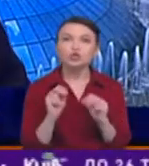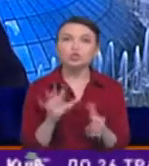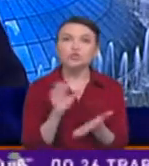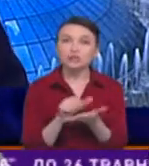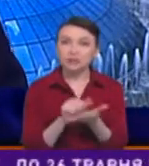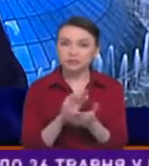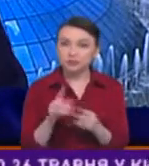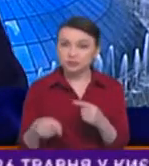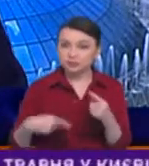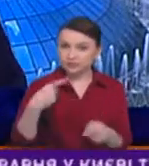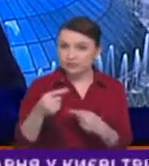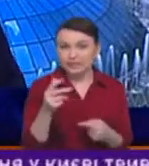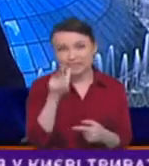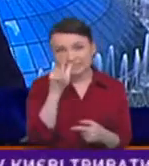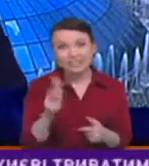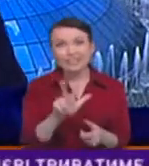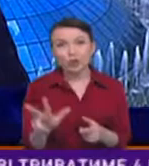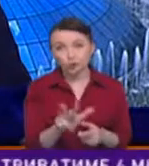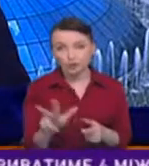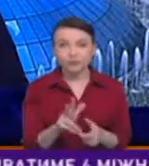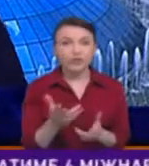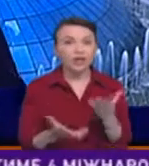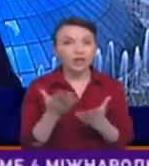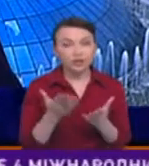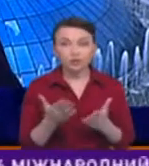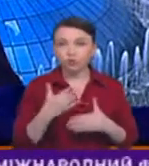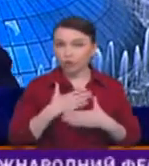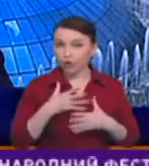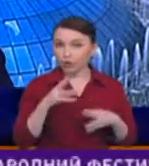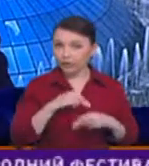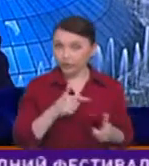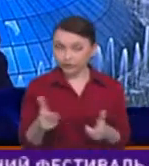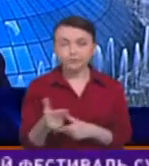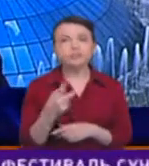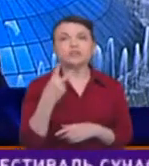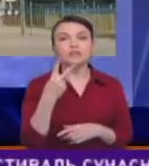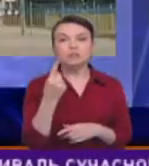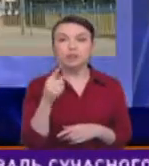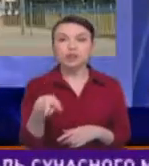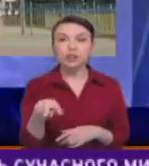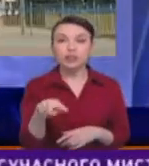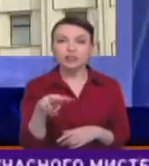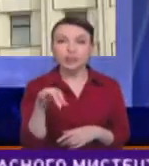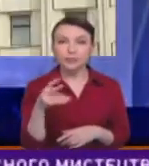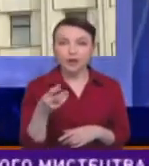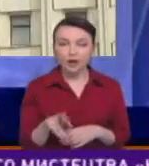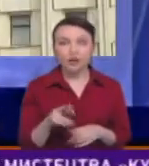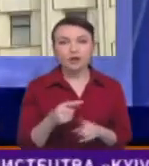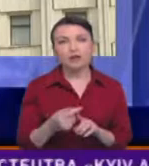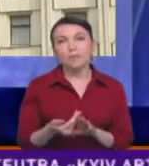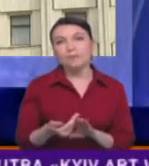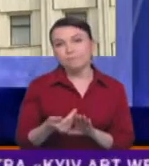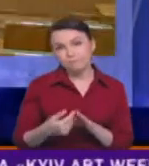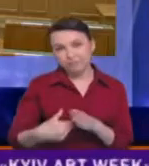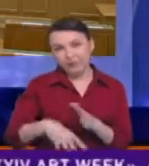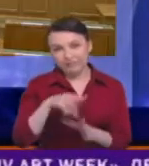впродовж наступних 3 годин. Якщо мої колеги готові, давайте людям розкажемо, що 21 липня, ну, як ви знаєте, перевибори до Верховної